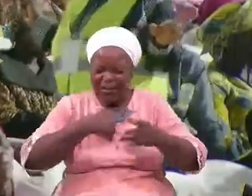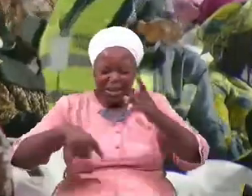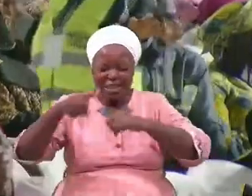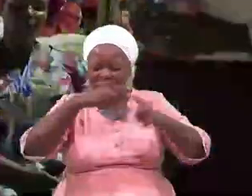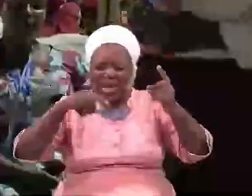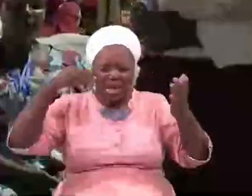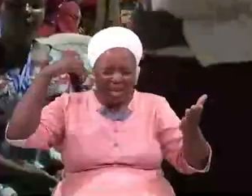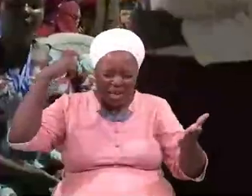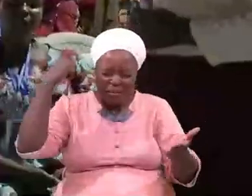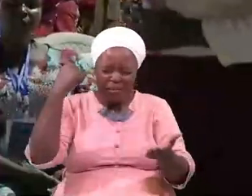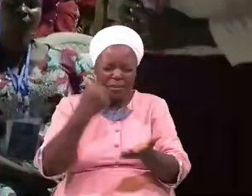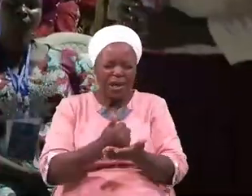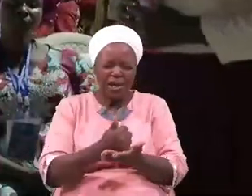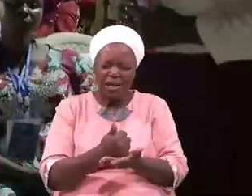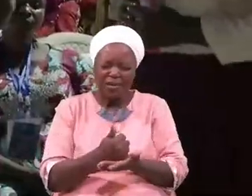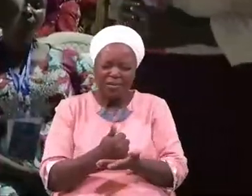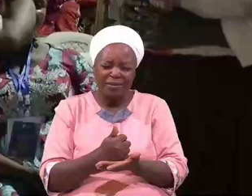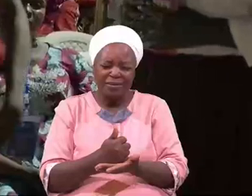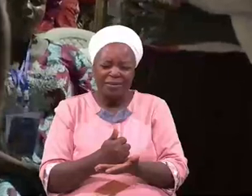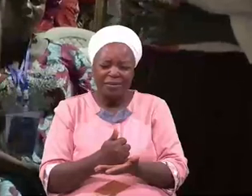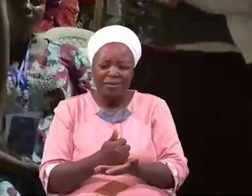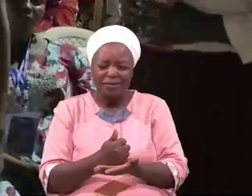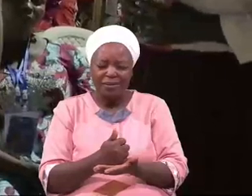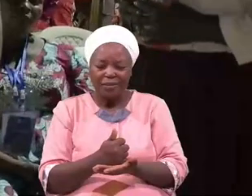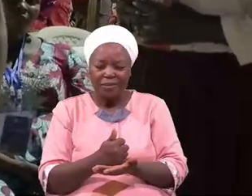Un grand amen.